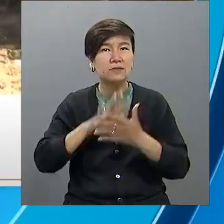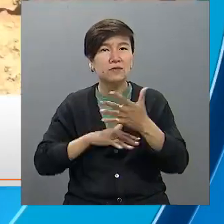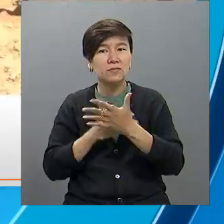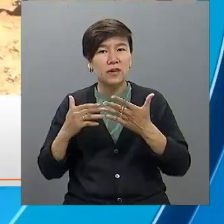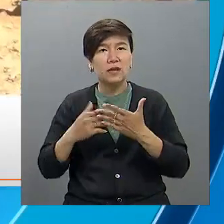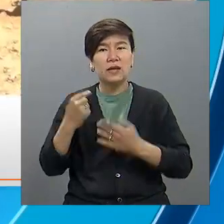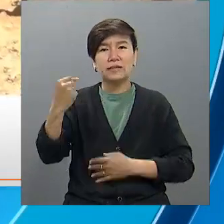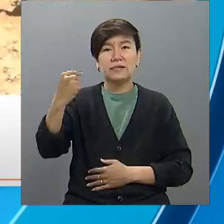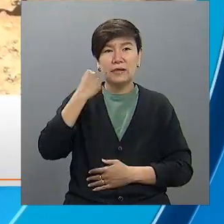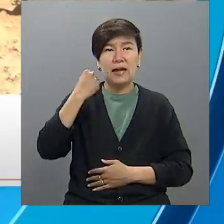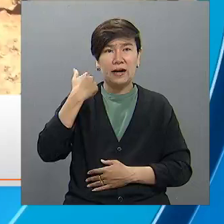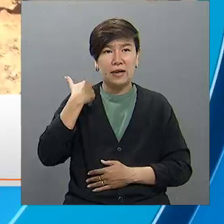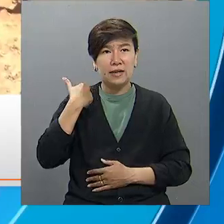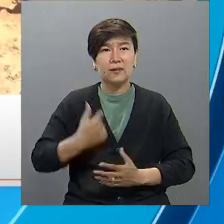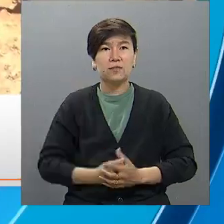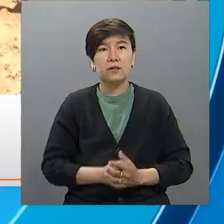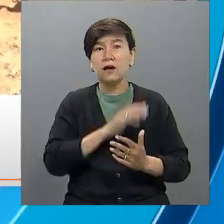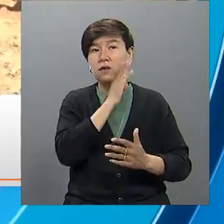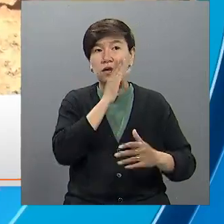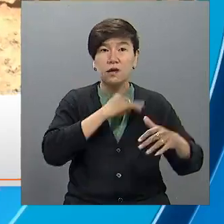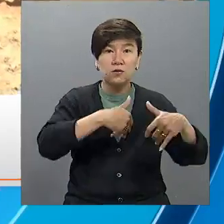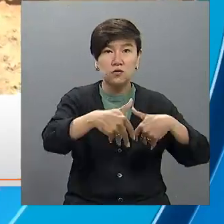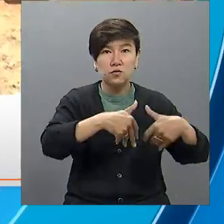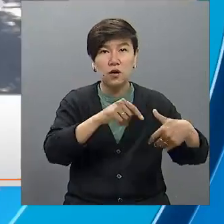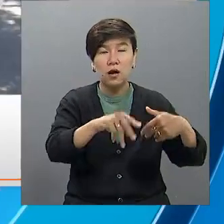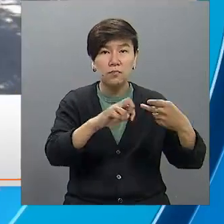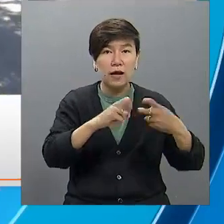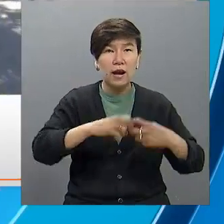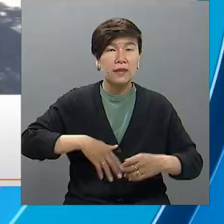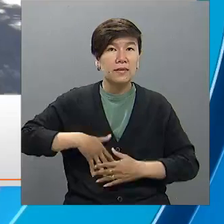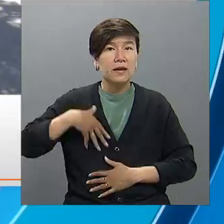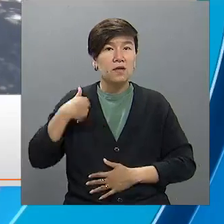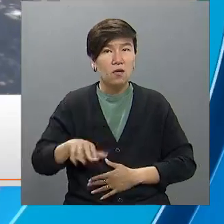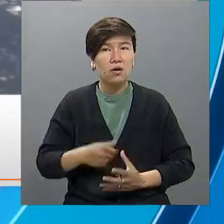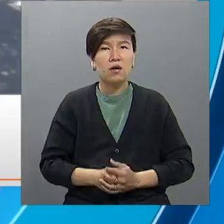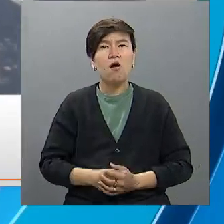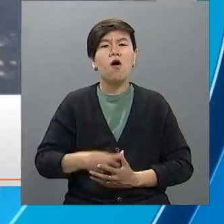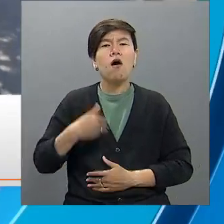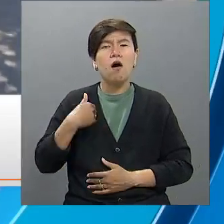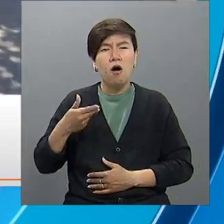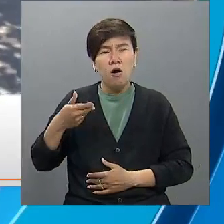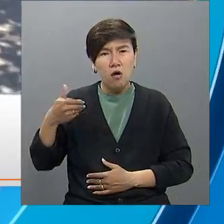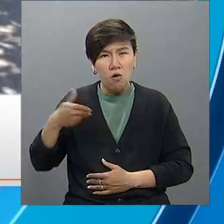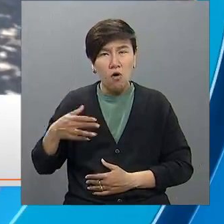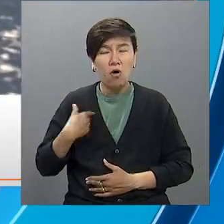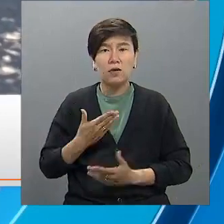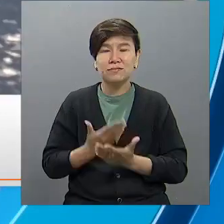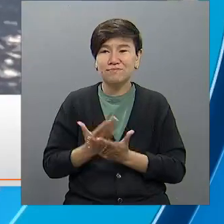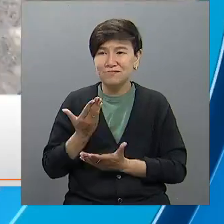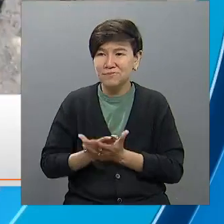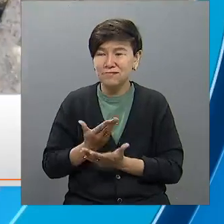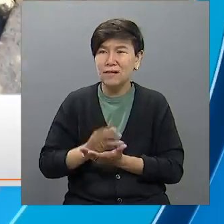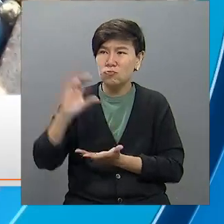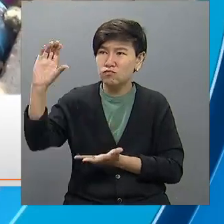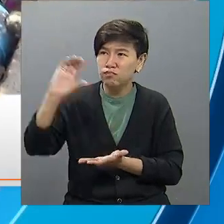ถ้าชาวบ้านตรงนี้เดือดร้อนจริงๆเนี่ยนะครับขอให้ทำเรื่องขอสนับสนุนมายังกรมชลประทานนะครับโดยเป็นการเ